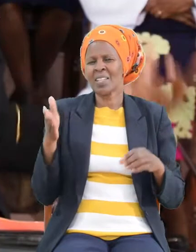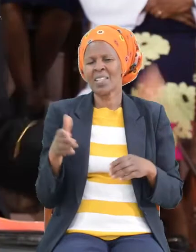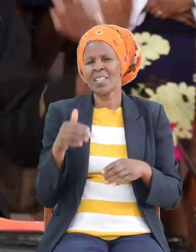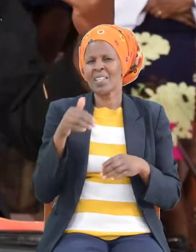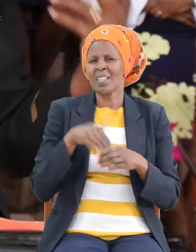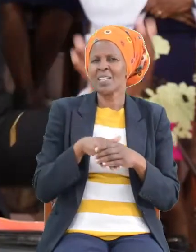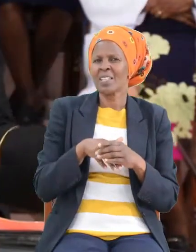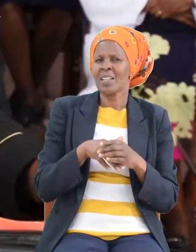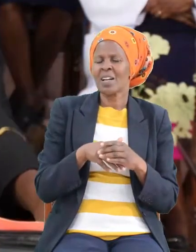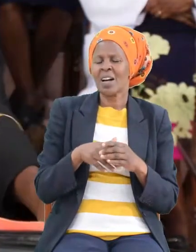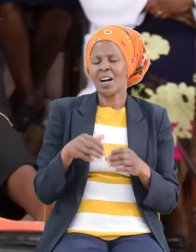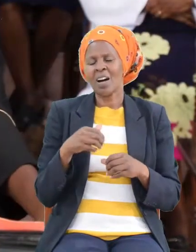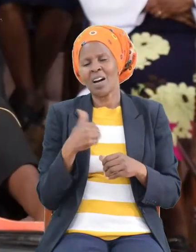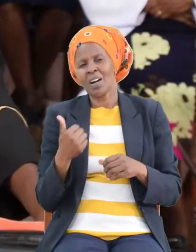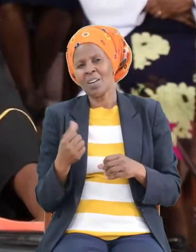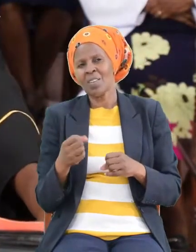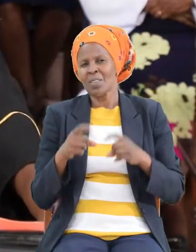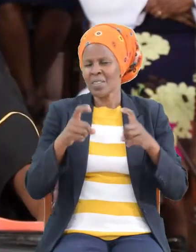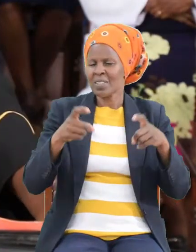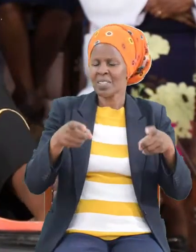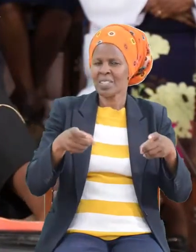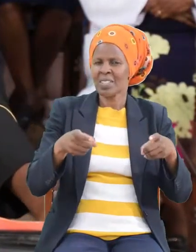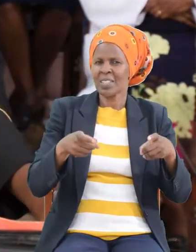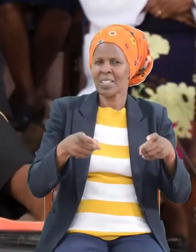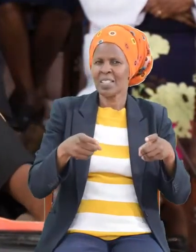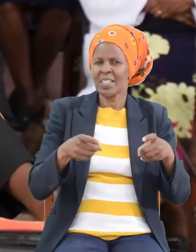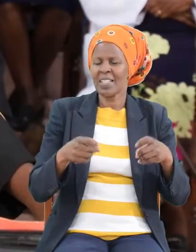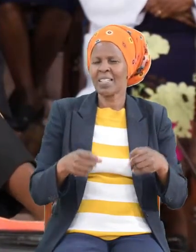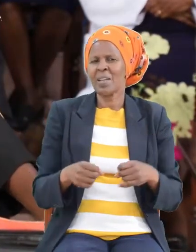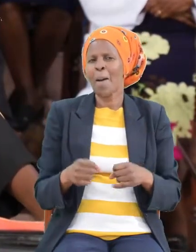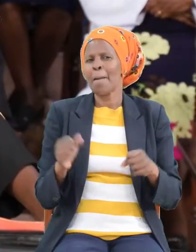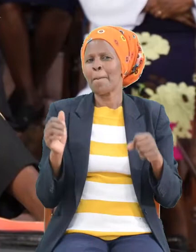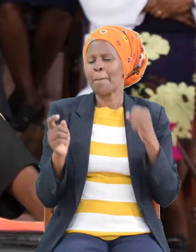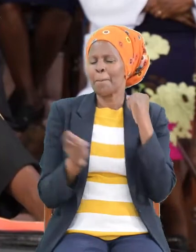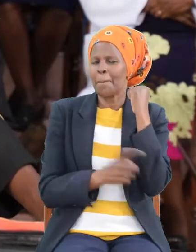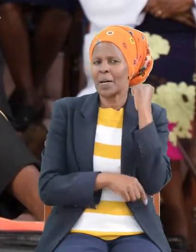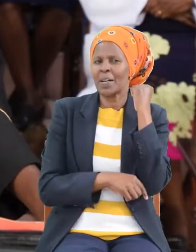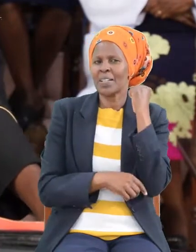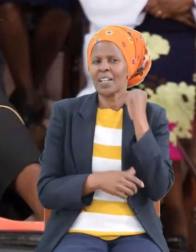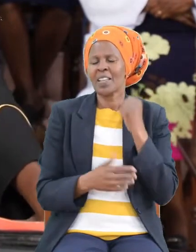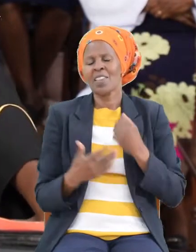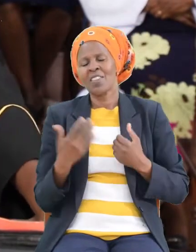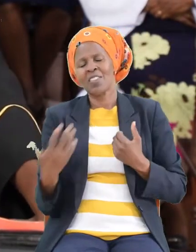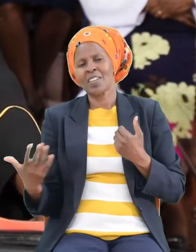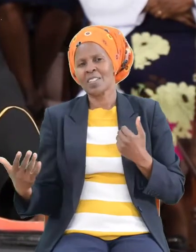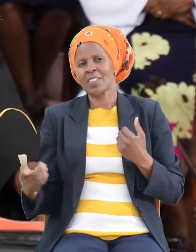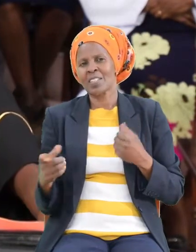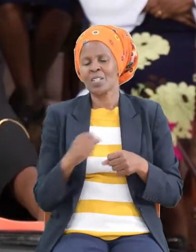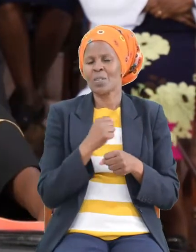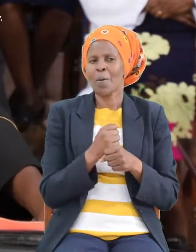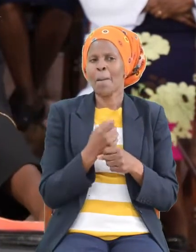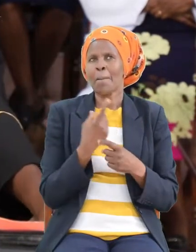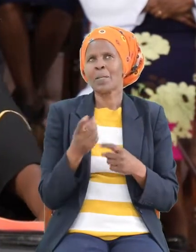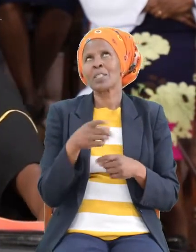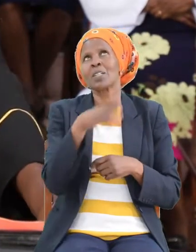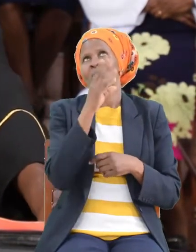katika hali ya dhambi na usinifu wa aina mbalimbali. Lakini Mungu anasema